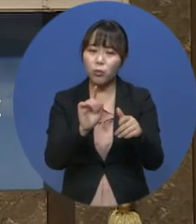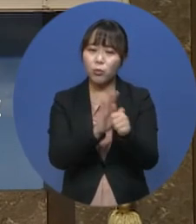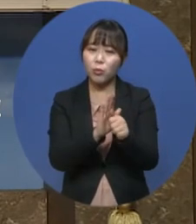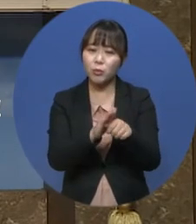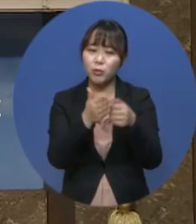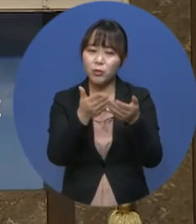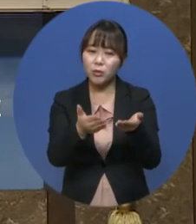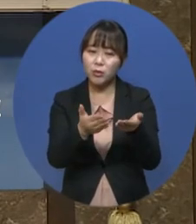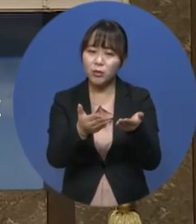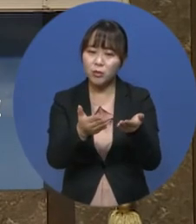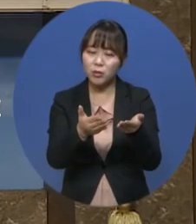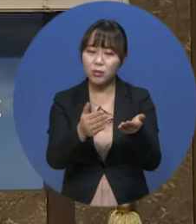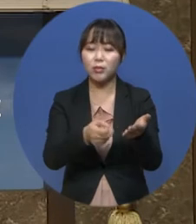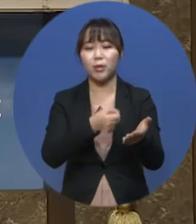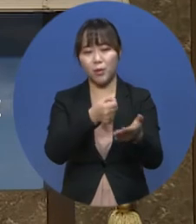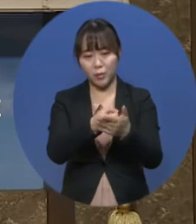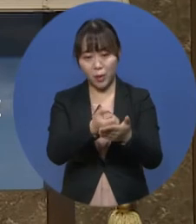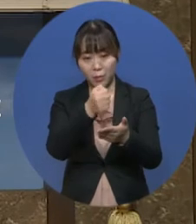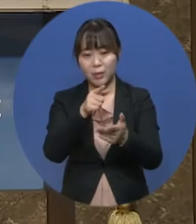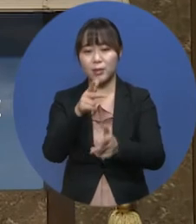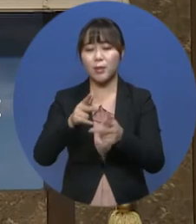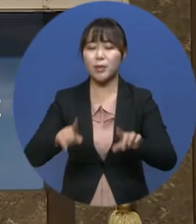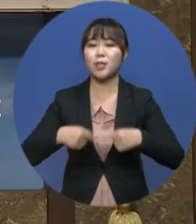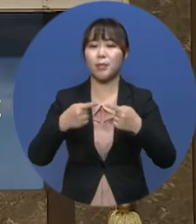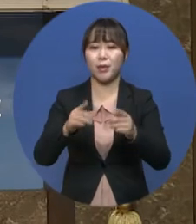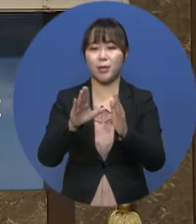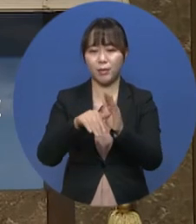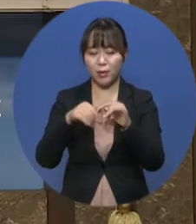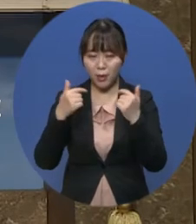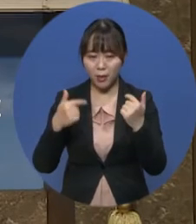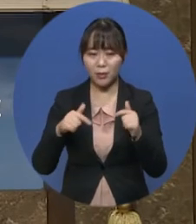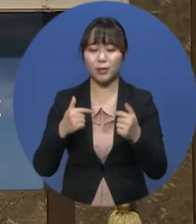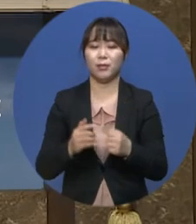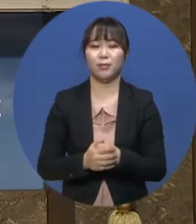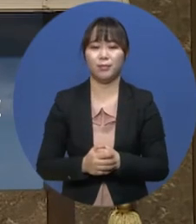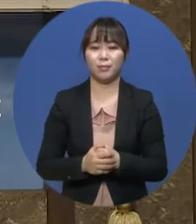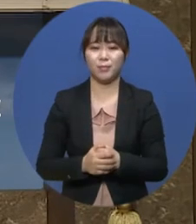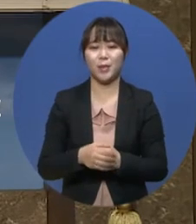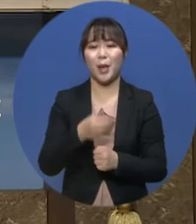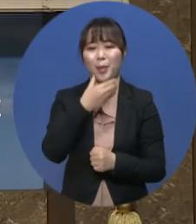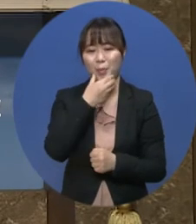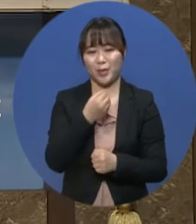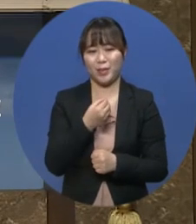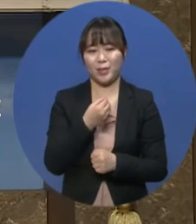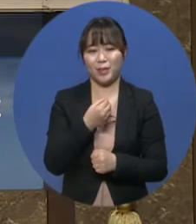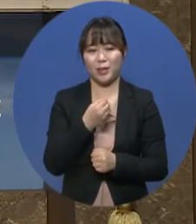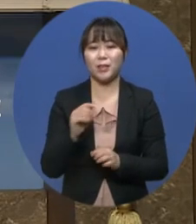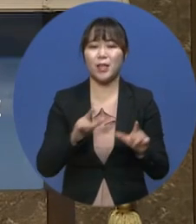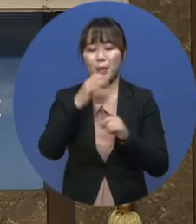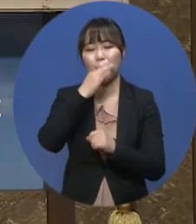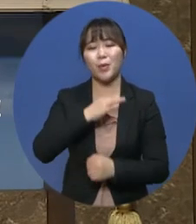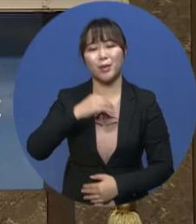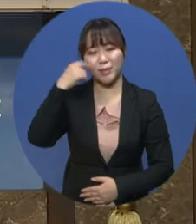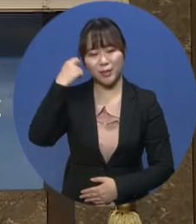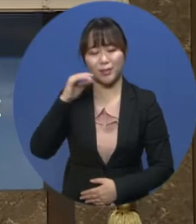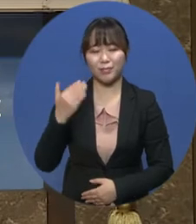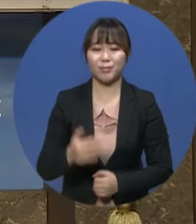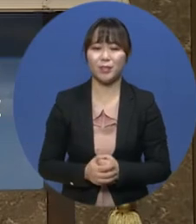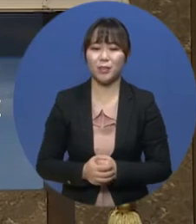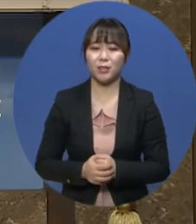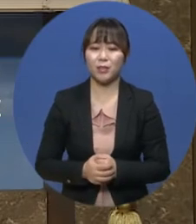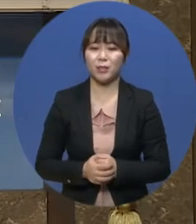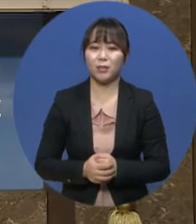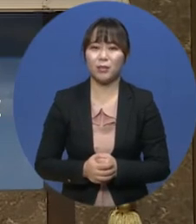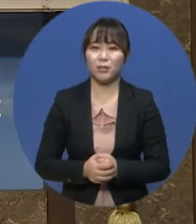드리는 결정을 하고 그 사업에 참여할 때마다 아 행복하고 삶의 보람을 느낍니다